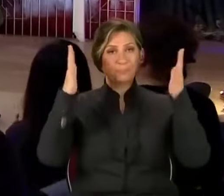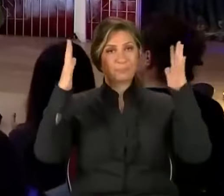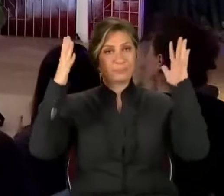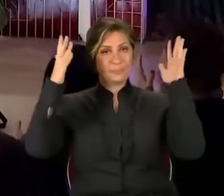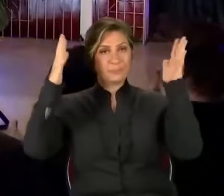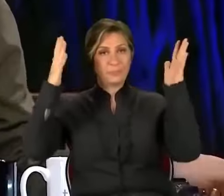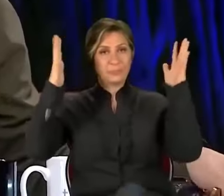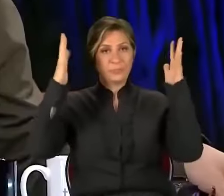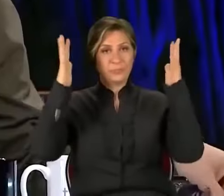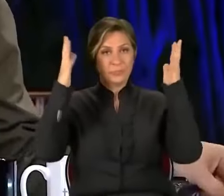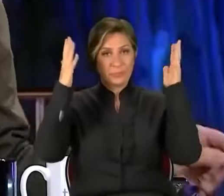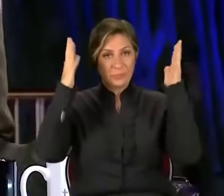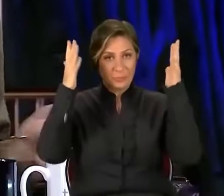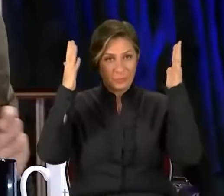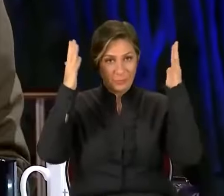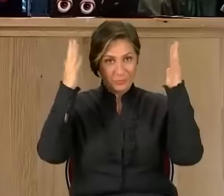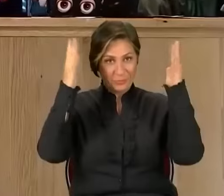Arkadaşlarız.